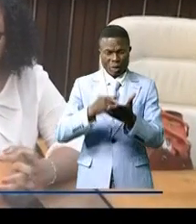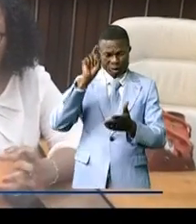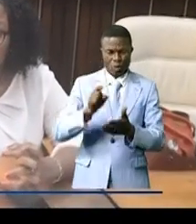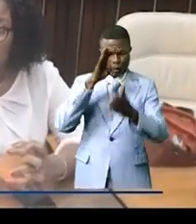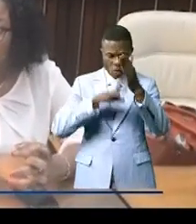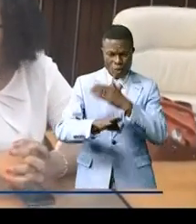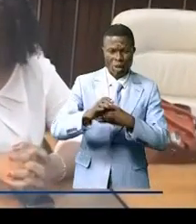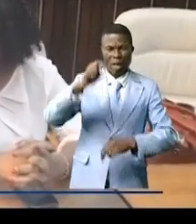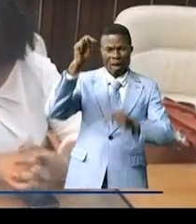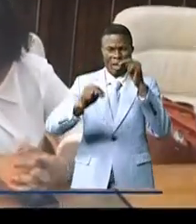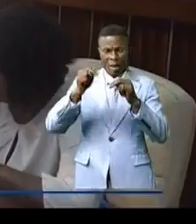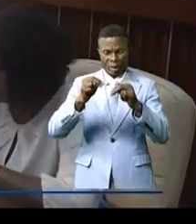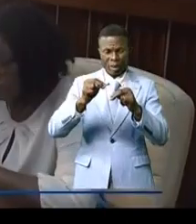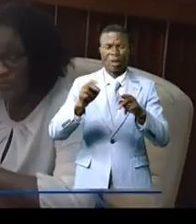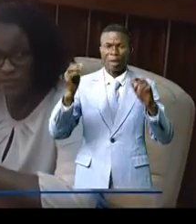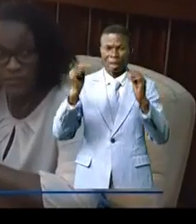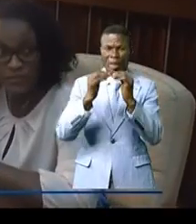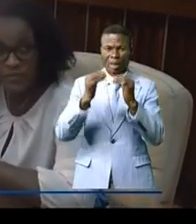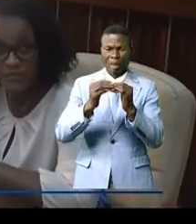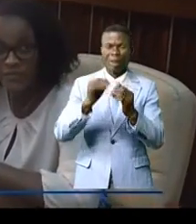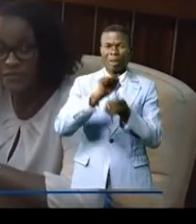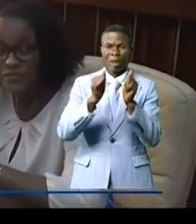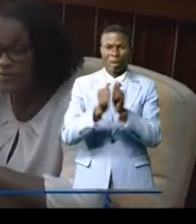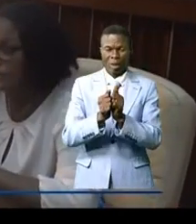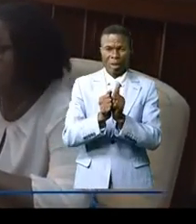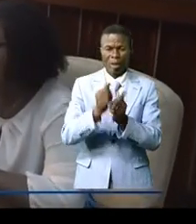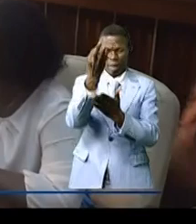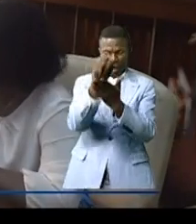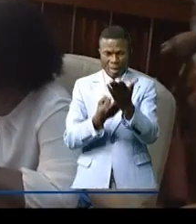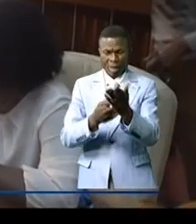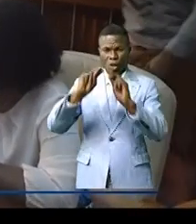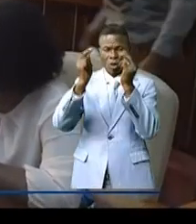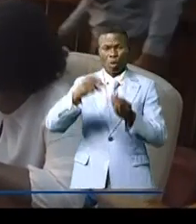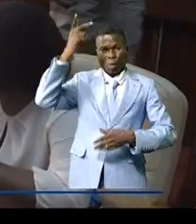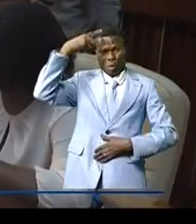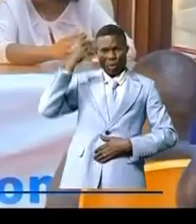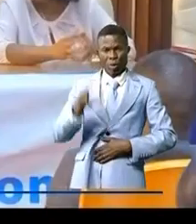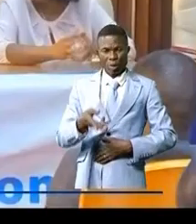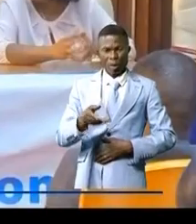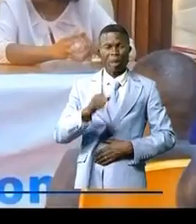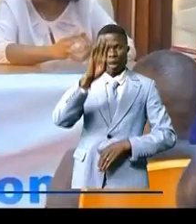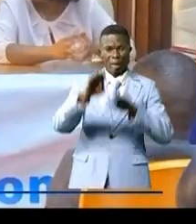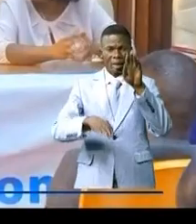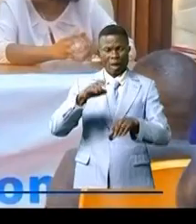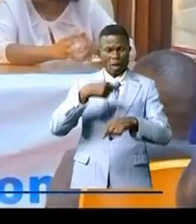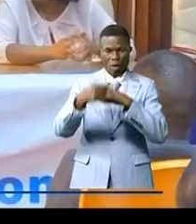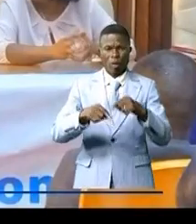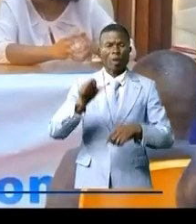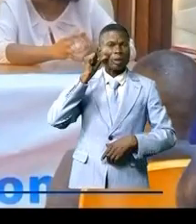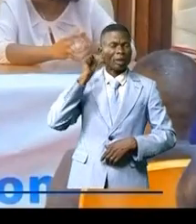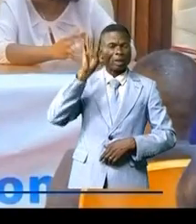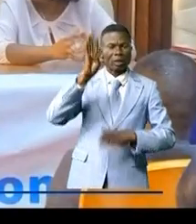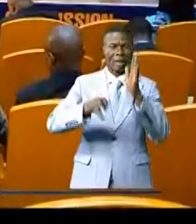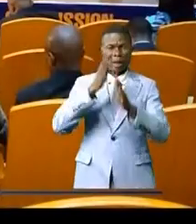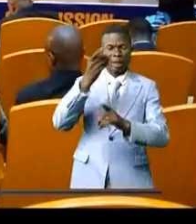intégrer une dimension contraignante dans l'établissement des listes de partis politiques. Une démarche menée ce jeudi